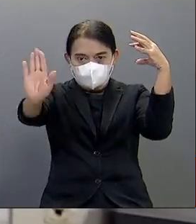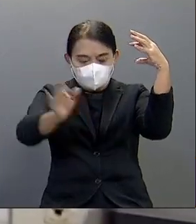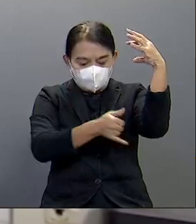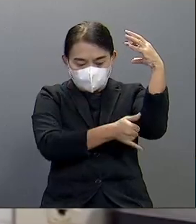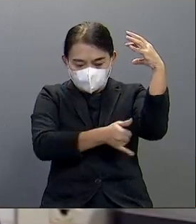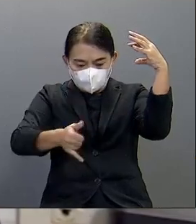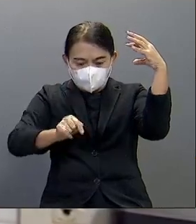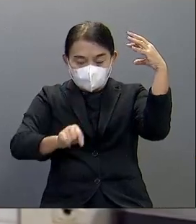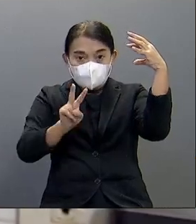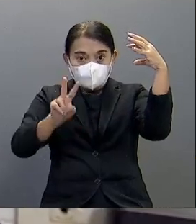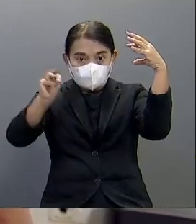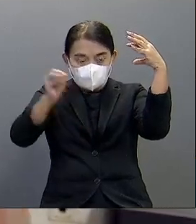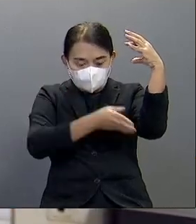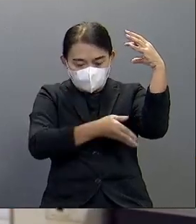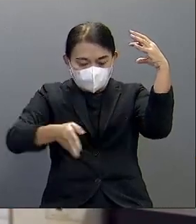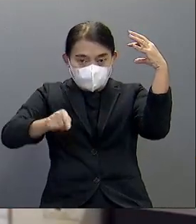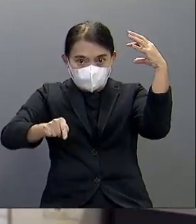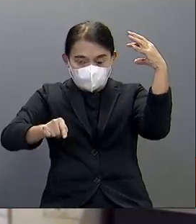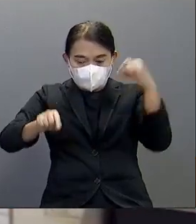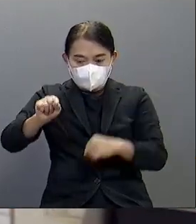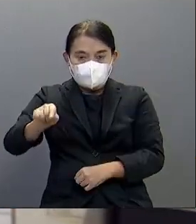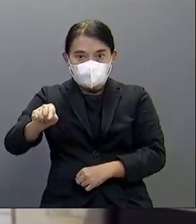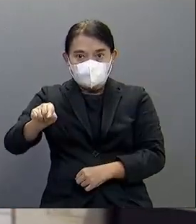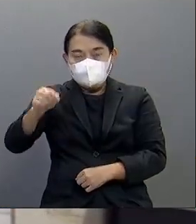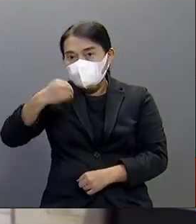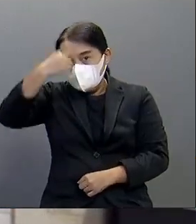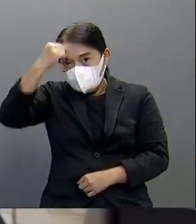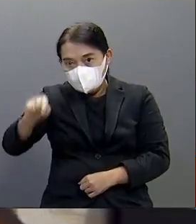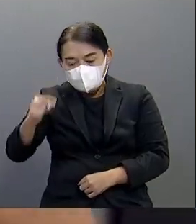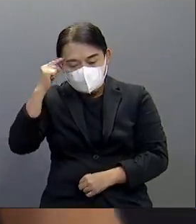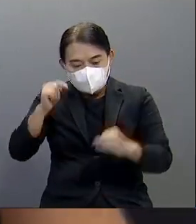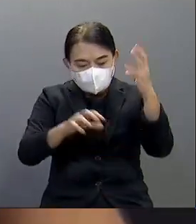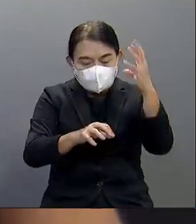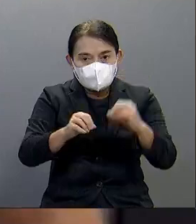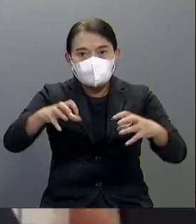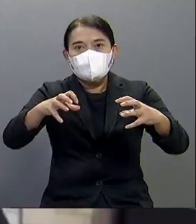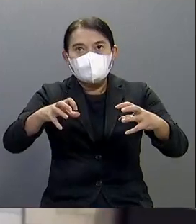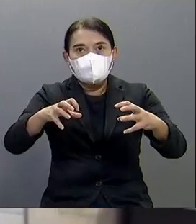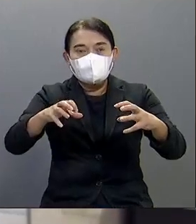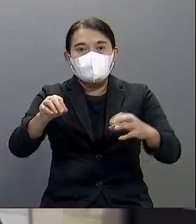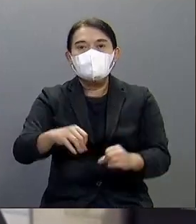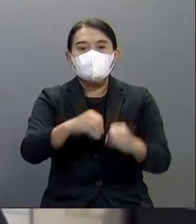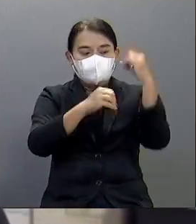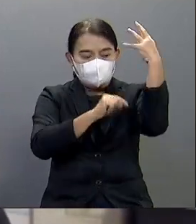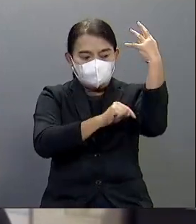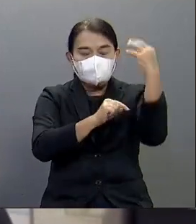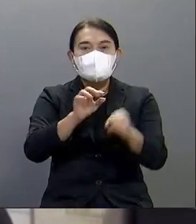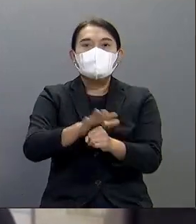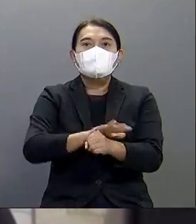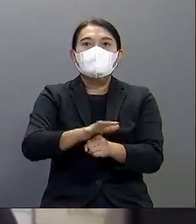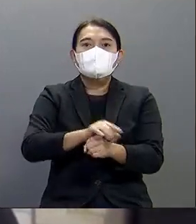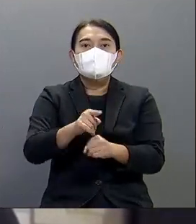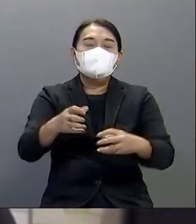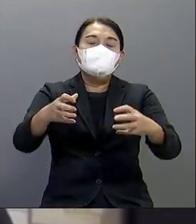รนะครับในเคสนี้น้องเข้าไปจับน่าจะโดนช็อตโดยตรงจากตรงเสาไฟฟ้าที่เป็นโลหะน